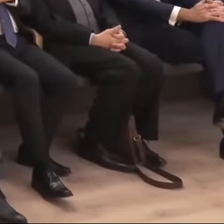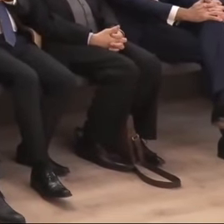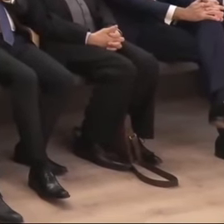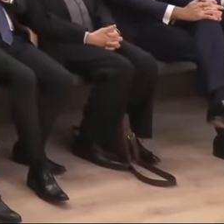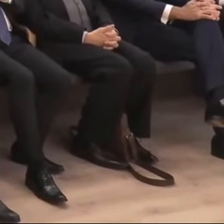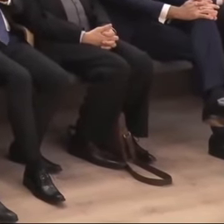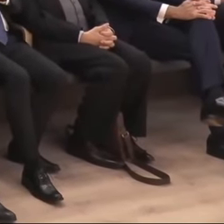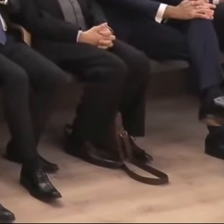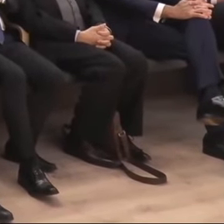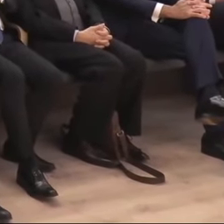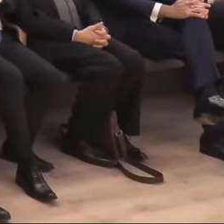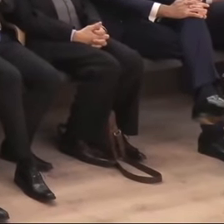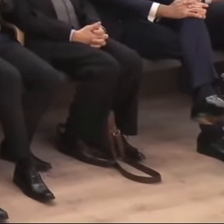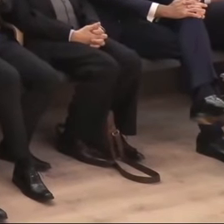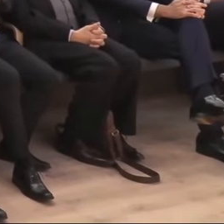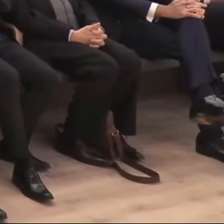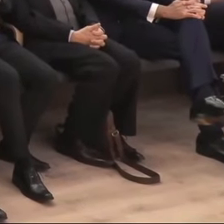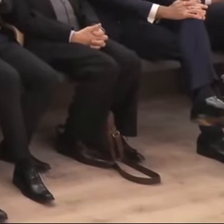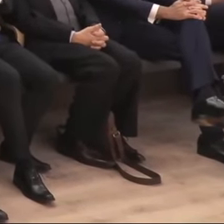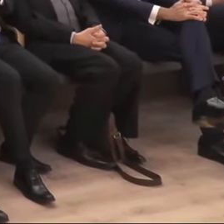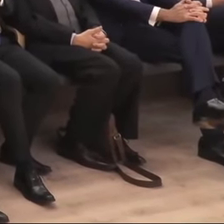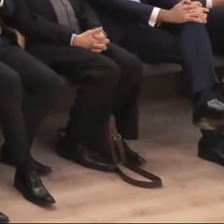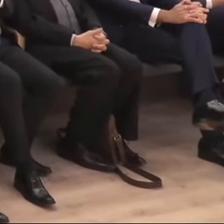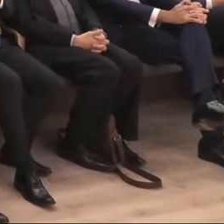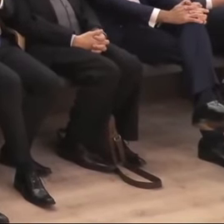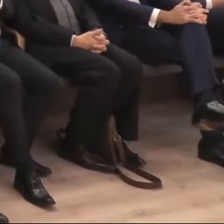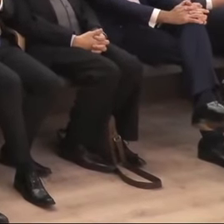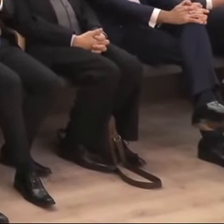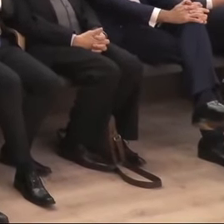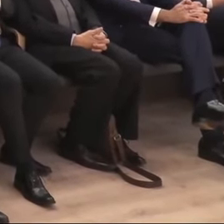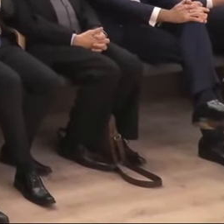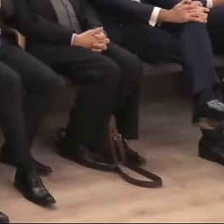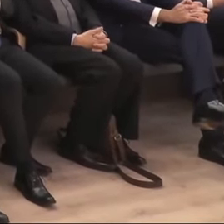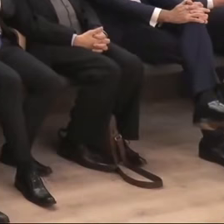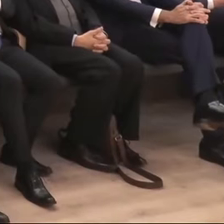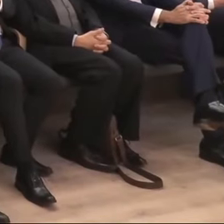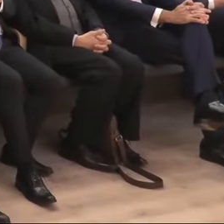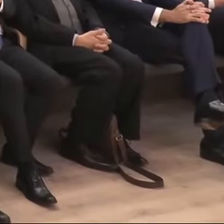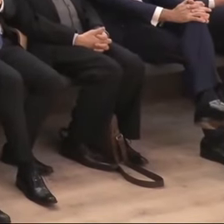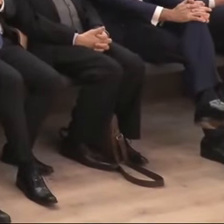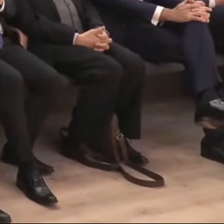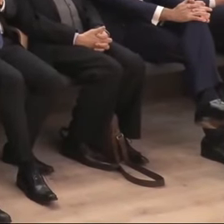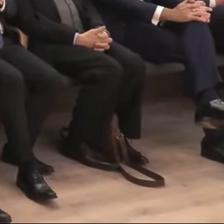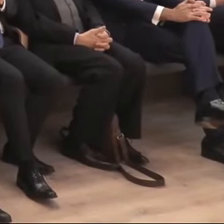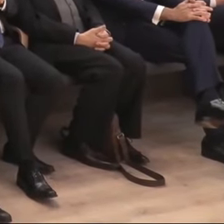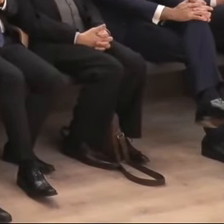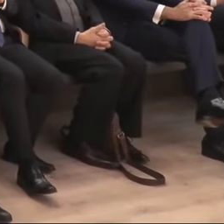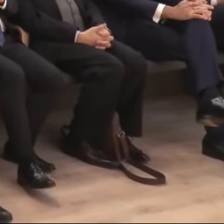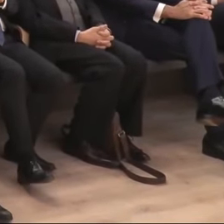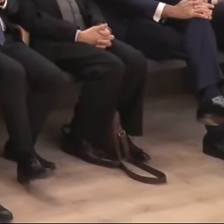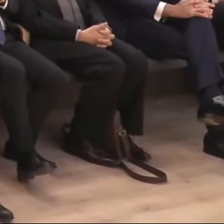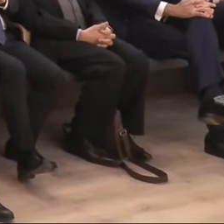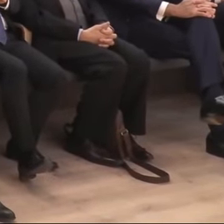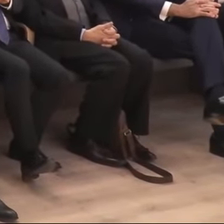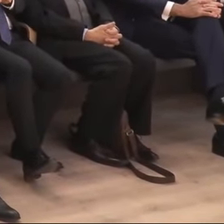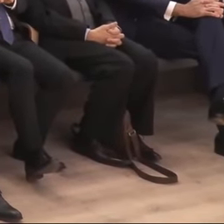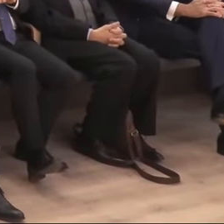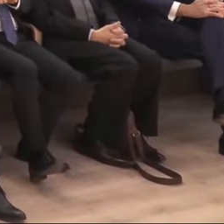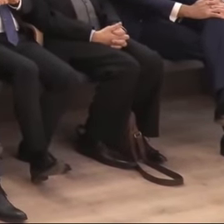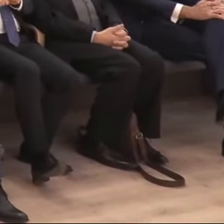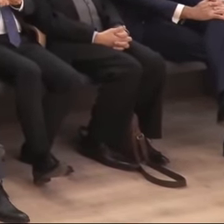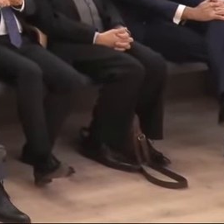Witam pozostałych włodarzy miast, starostów, wójtów i radnych miasta Łodzi oraz sejmiku województwa